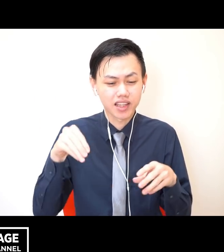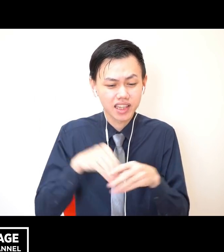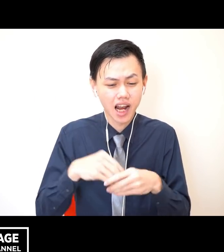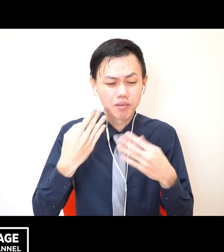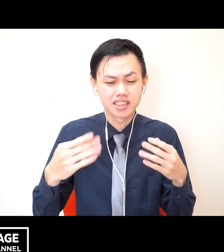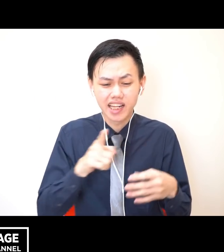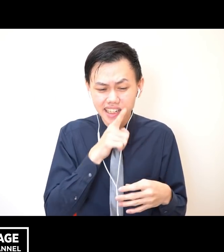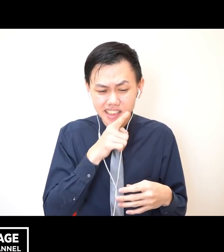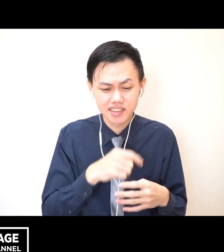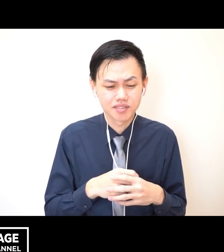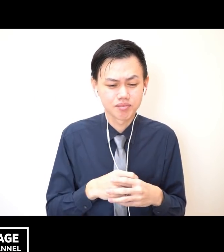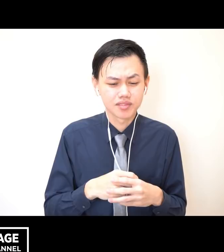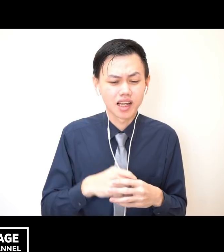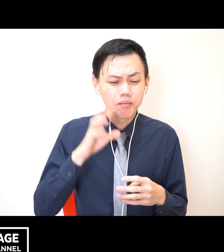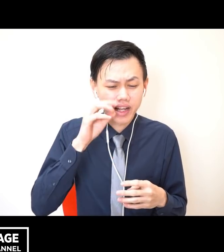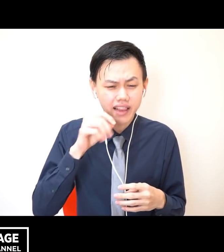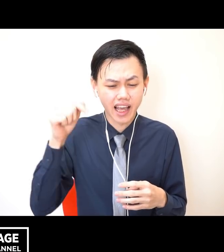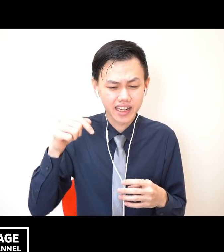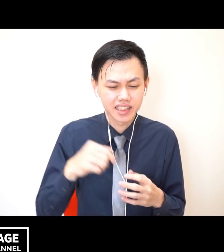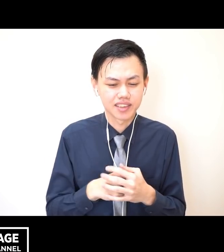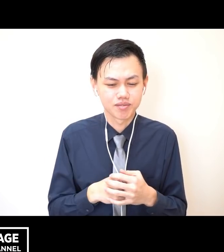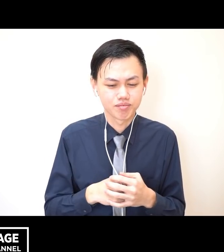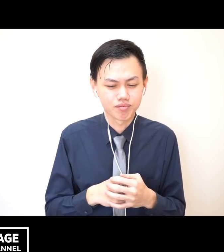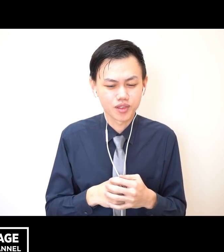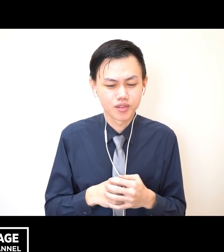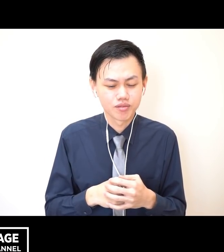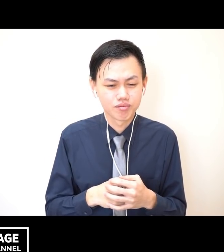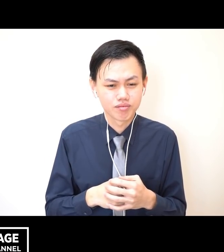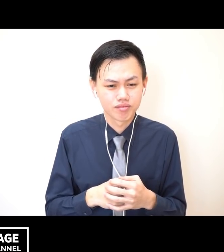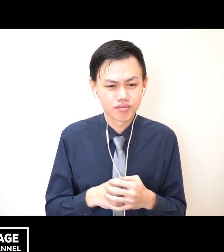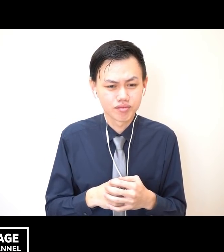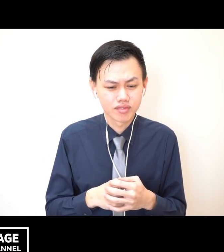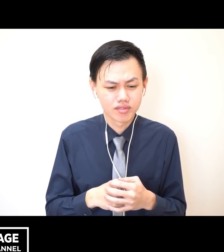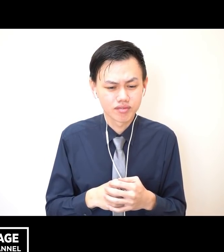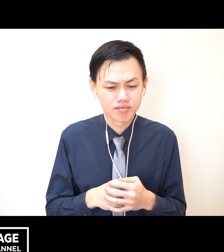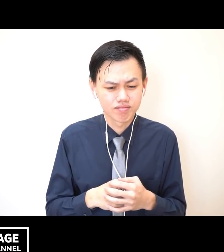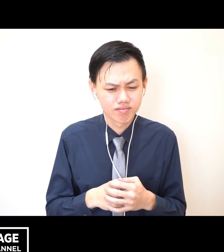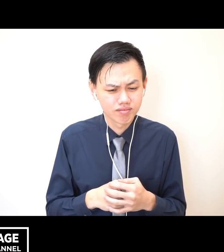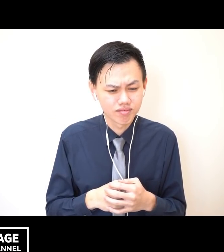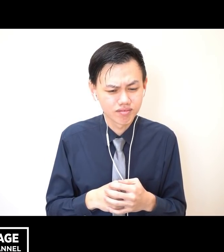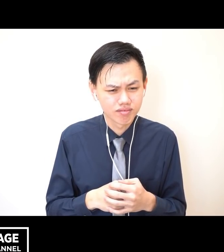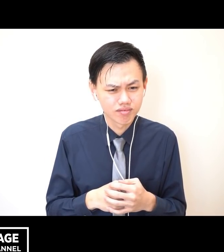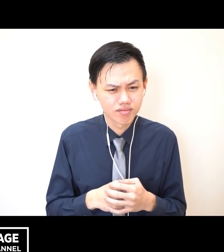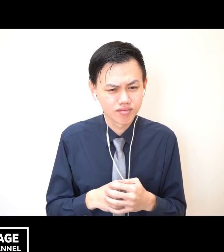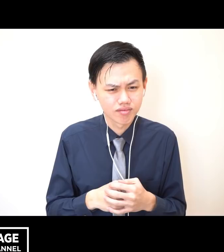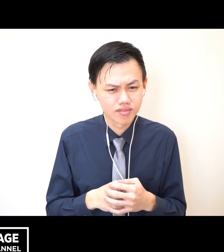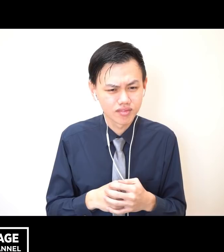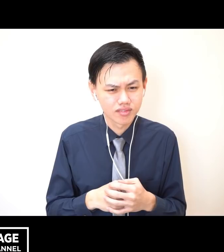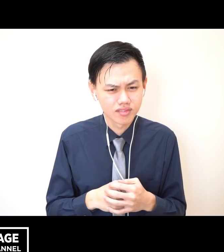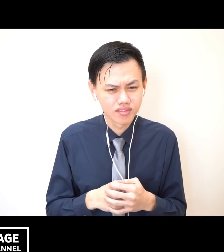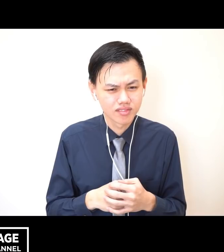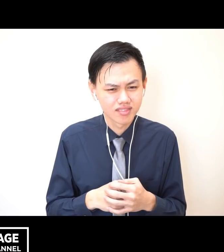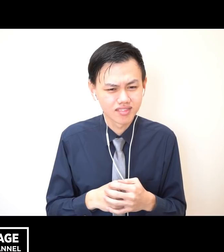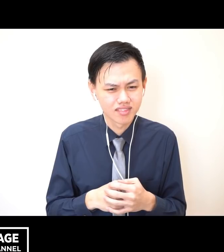adalah untuk melayani dan bukan untuk sebuah status. Each one of us needs to look after the good of the people